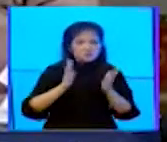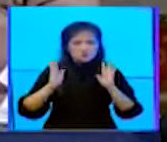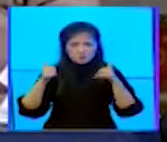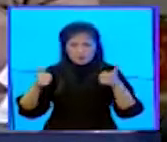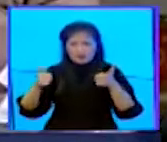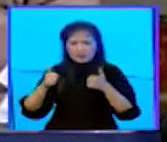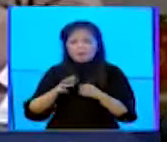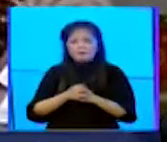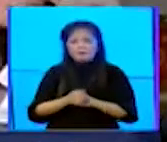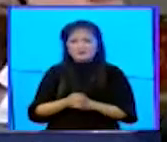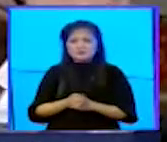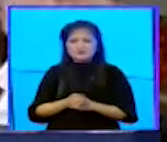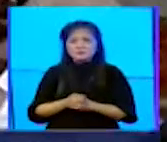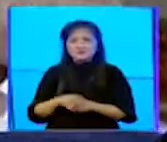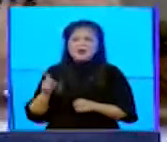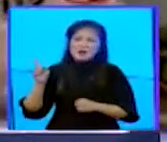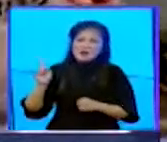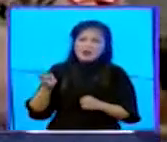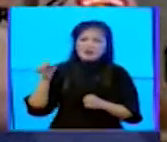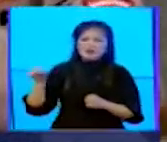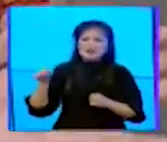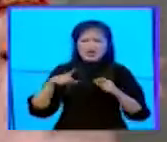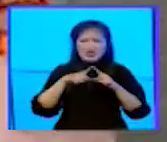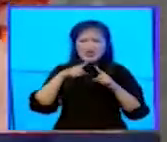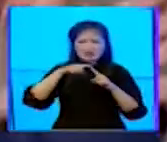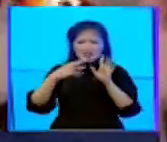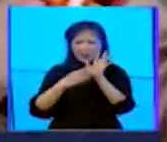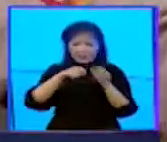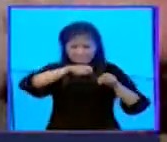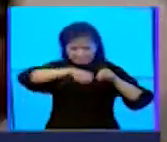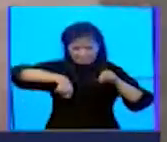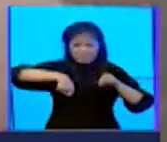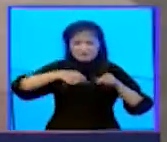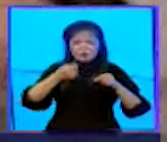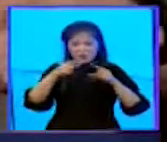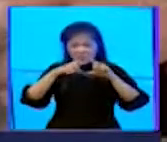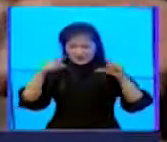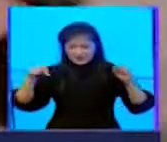Kemudian juga ada ATM-nya pun sudah kita sita ya. Itu sedang